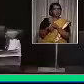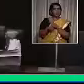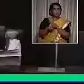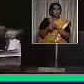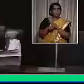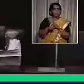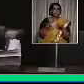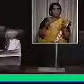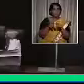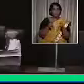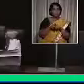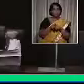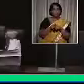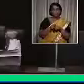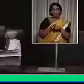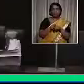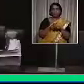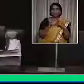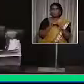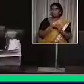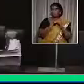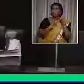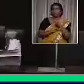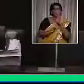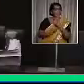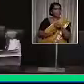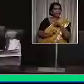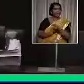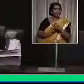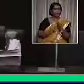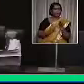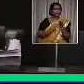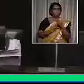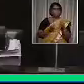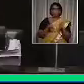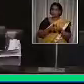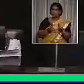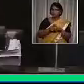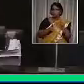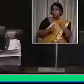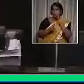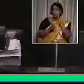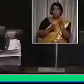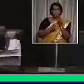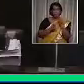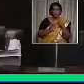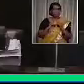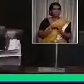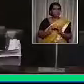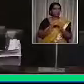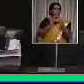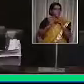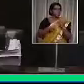மேம்படுத்தலாம். எனவே இந்த விஷயங்களிலும் அதே போல அரகலக்காரர்களுடைய பிரச்சனையிலே கண்மூடித்தனமாக செயல்படாமல் அவர்கள் ஜனநாயக ரீதியாக